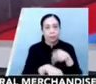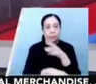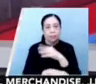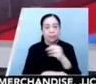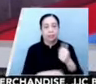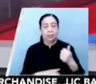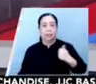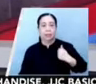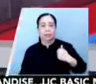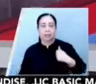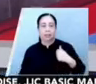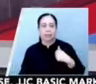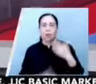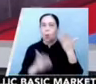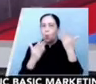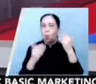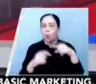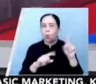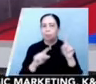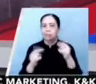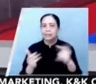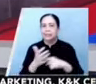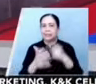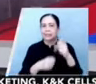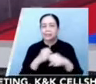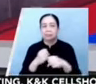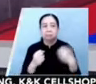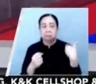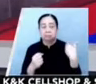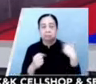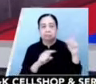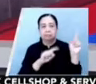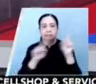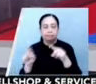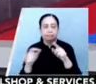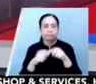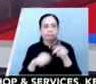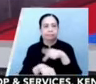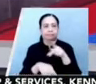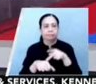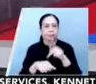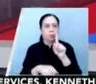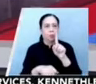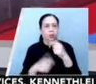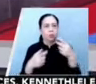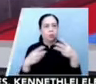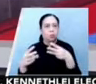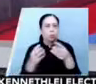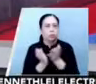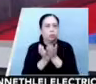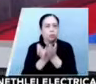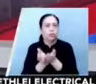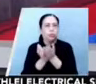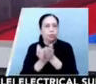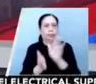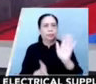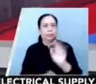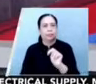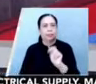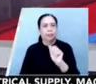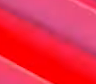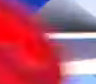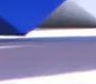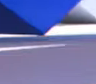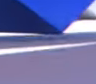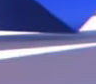na target po ngayong taon. Wala pa man yan ay bumisita na sa bansa ang isang warship ng kanilang Navy. At nakatutok si